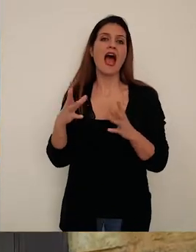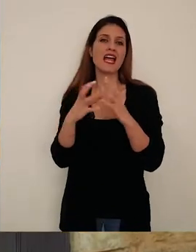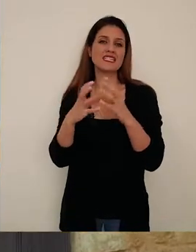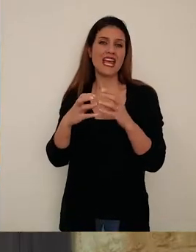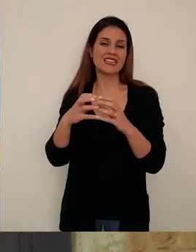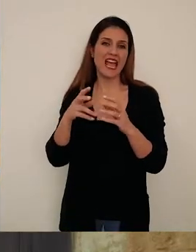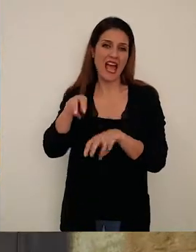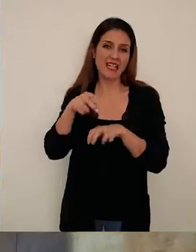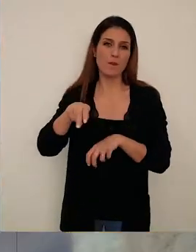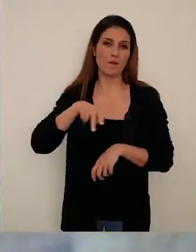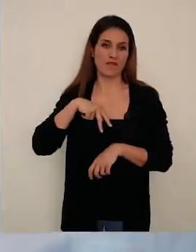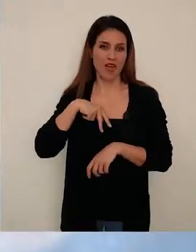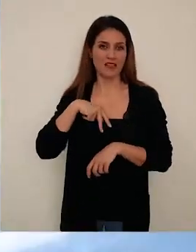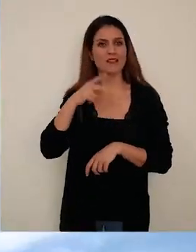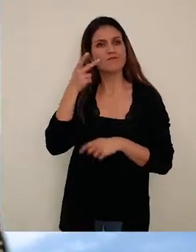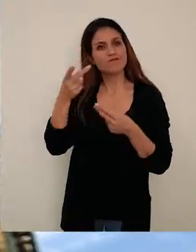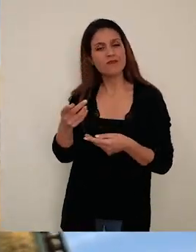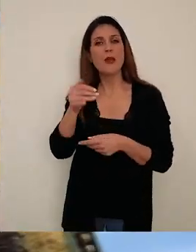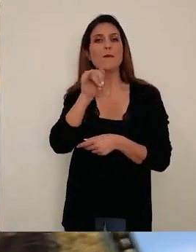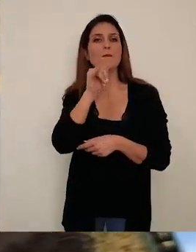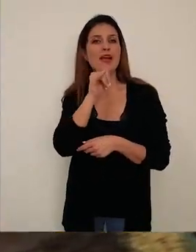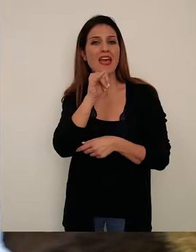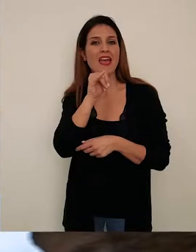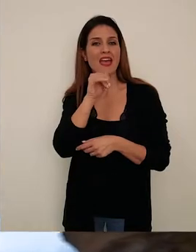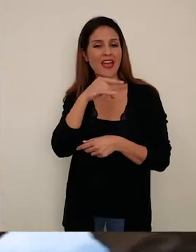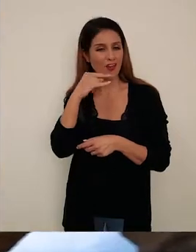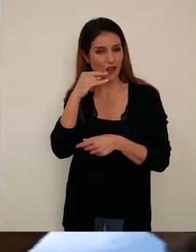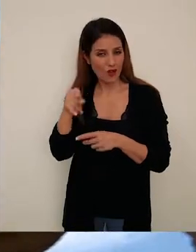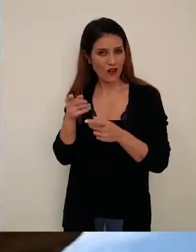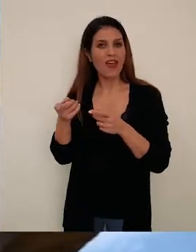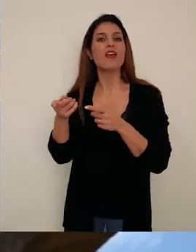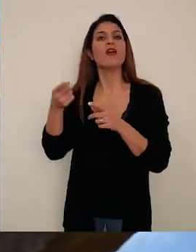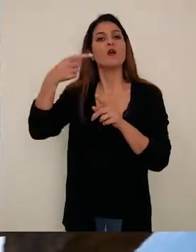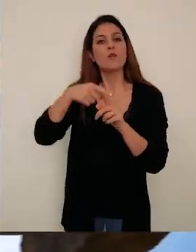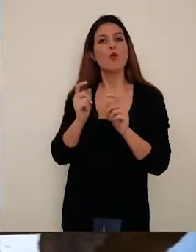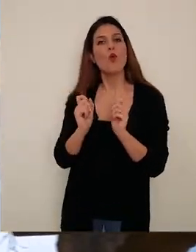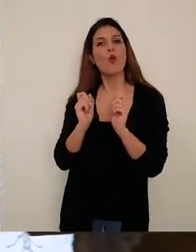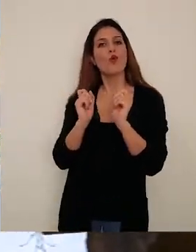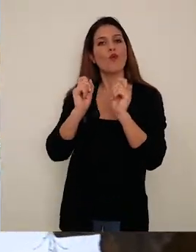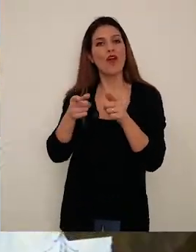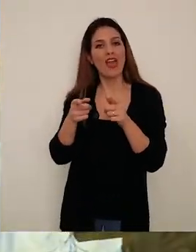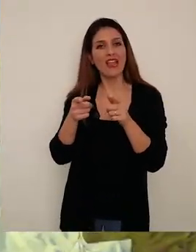ammirare l'allevamento di pecore e la vendita di prodotti alimentari a chilometro zero.